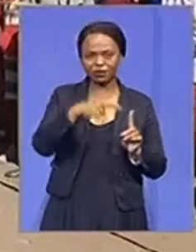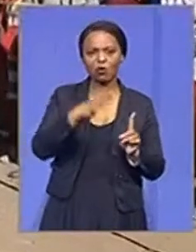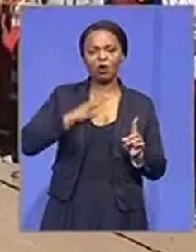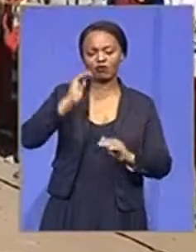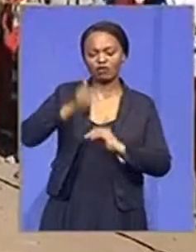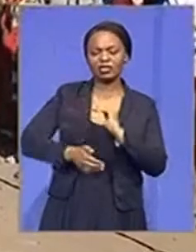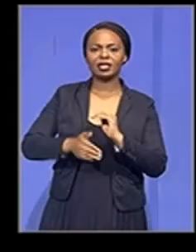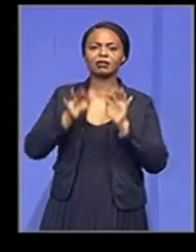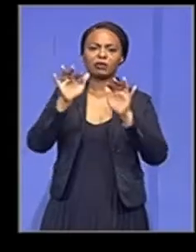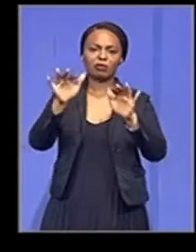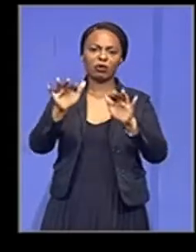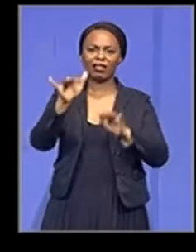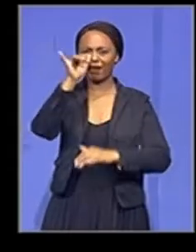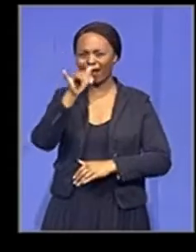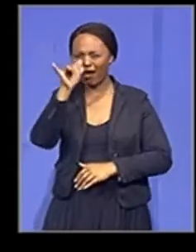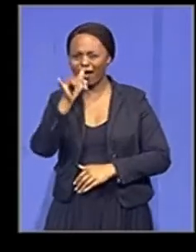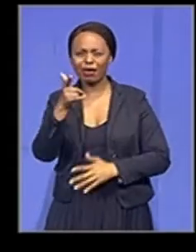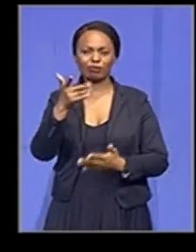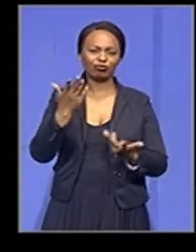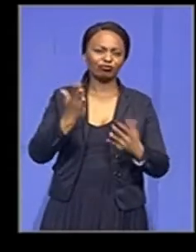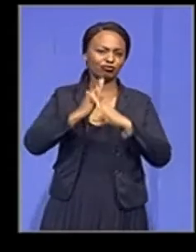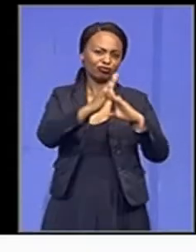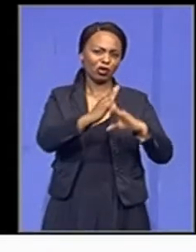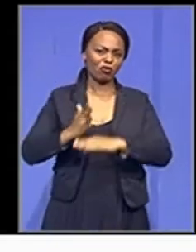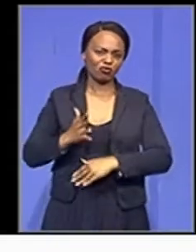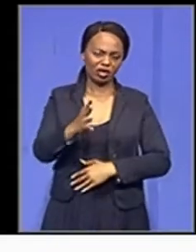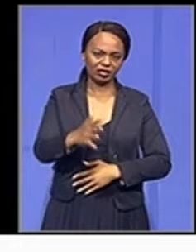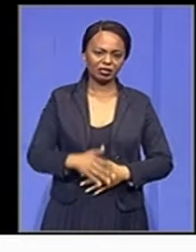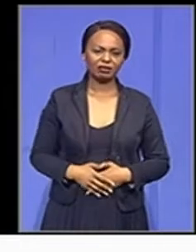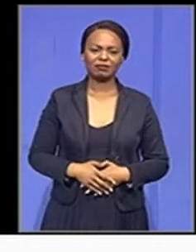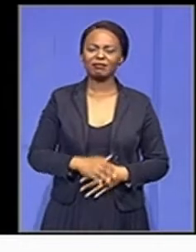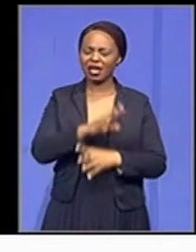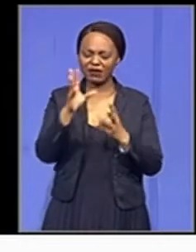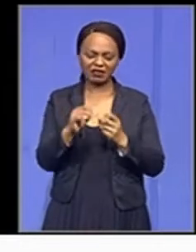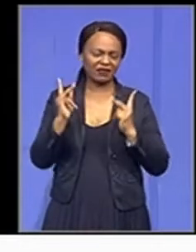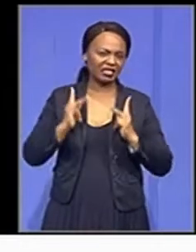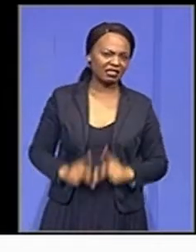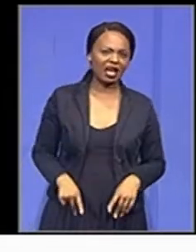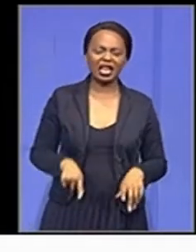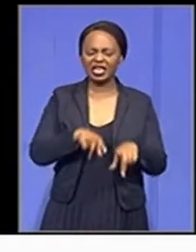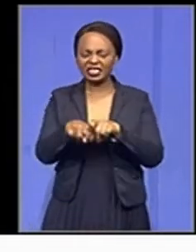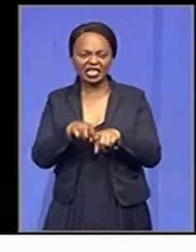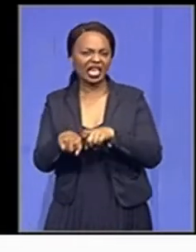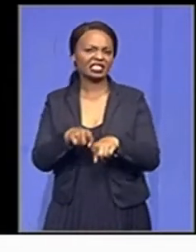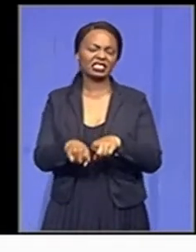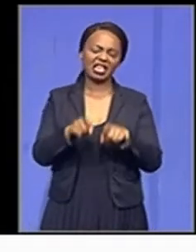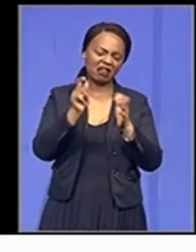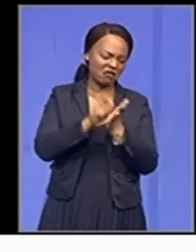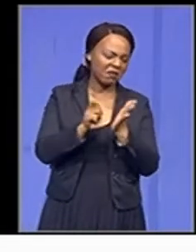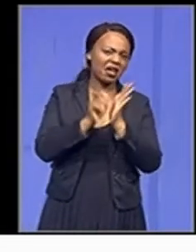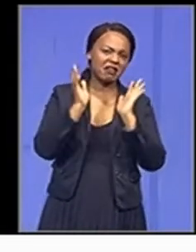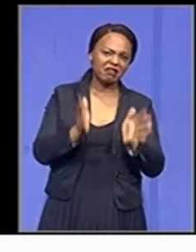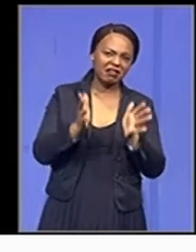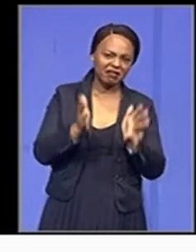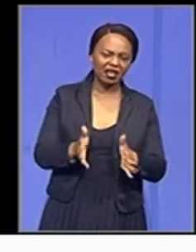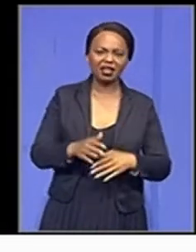le bosenyi. Ke entse di-physical assessment kaofela, di-aptitude test ke ngotse, medical ko